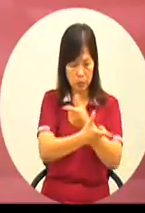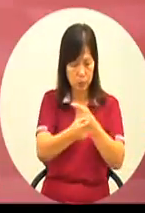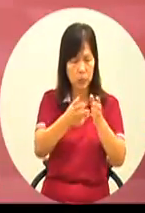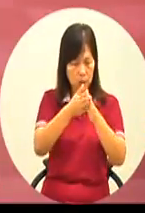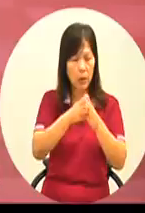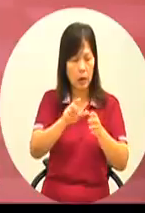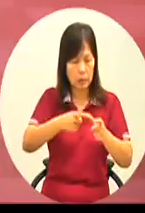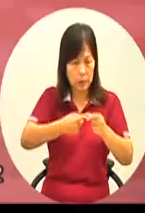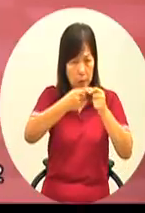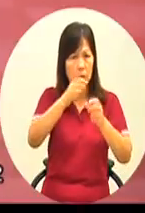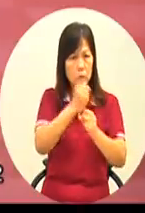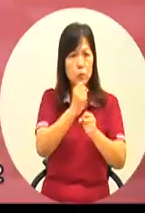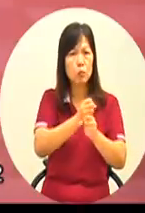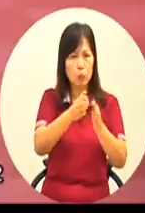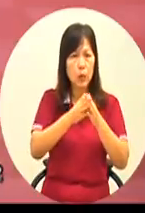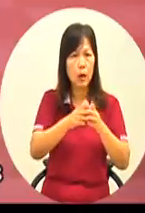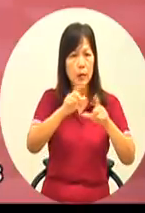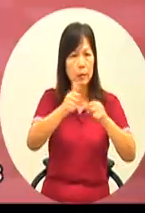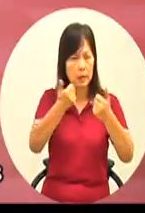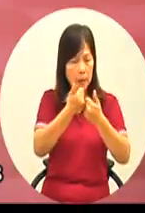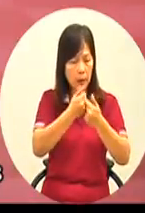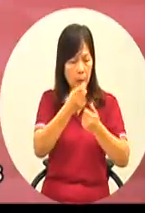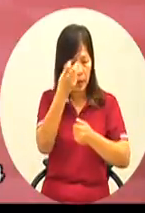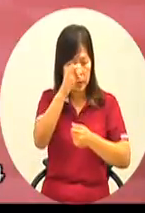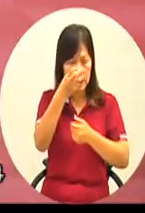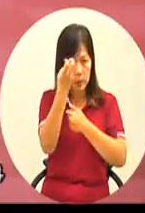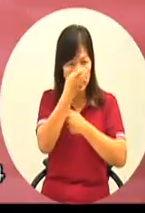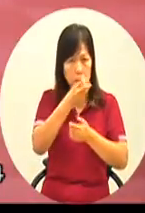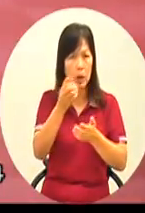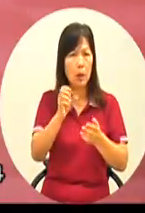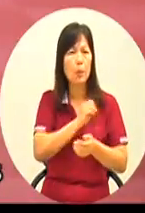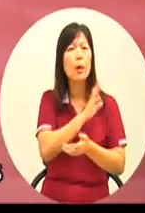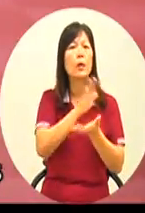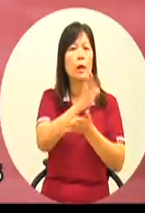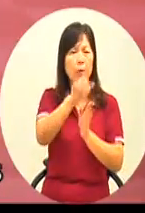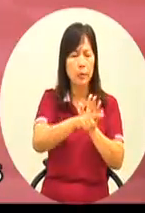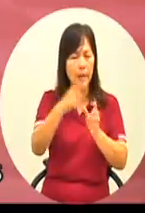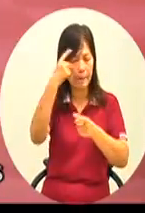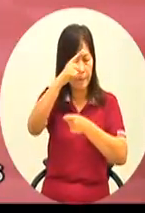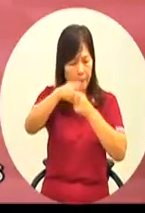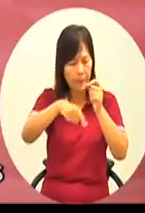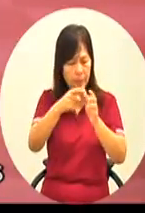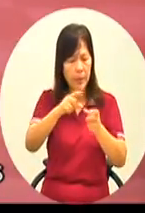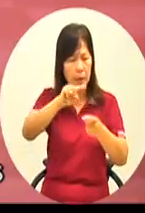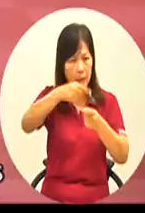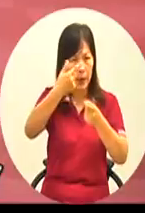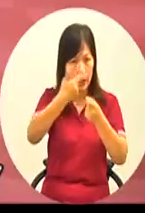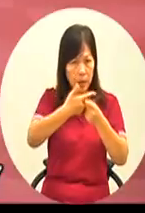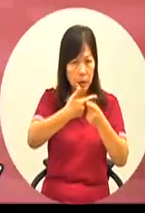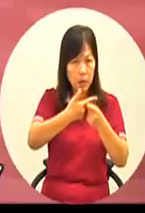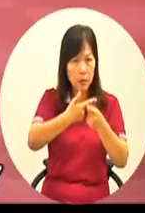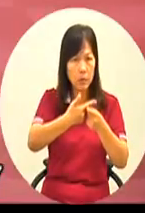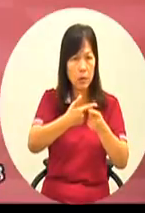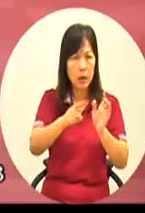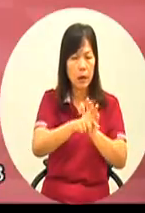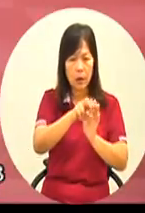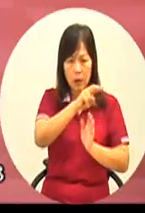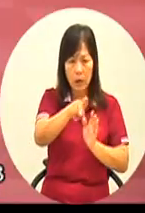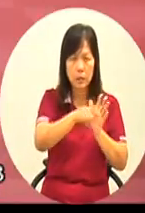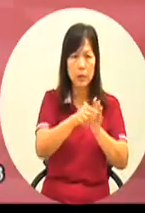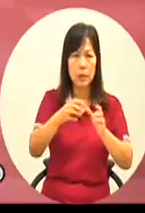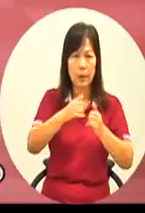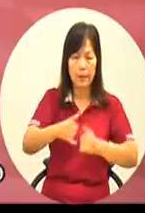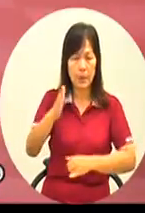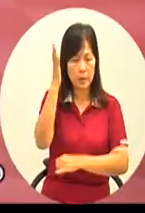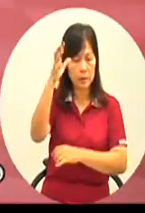个大会审查预算完毕之后呢，我很希望在明年度106年度的时候，能够看见我们的民政局